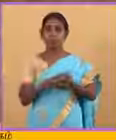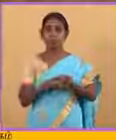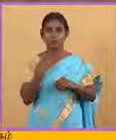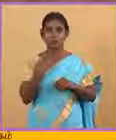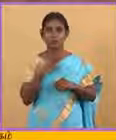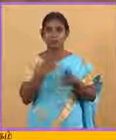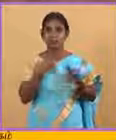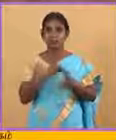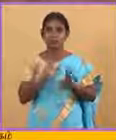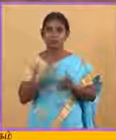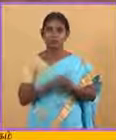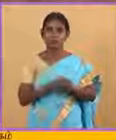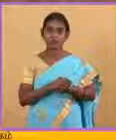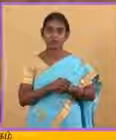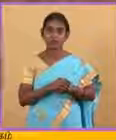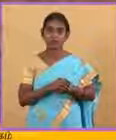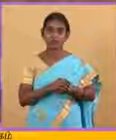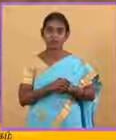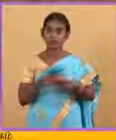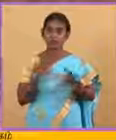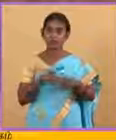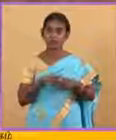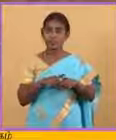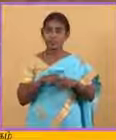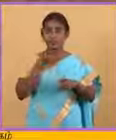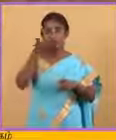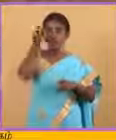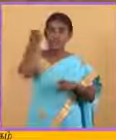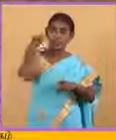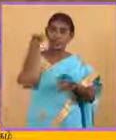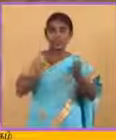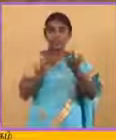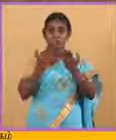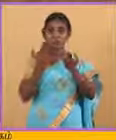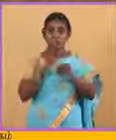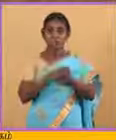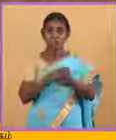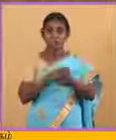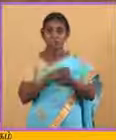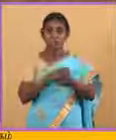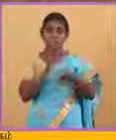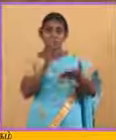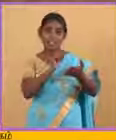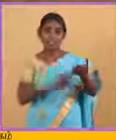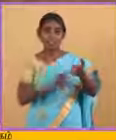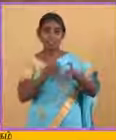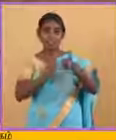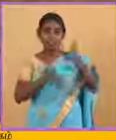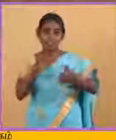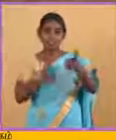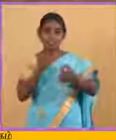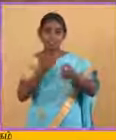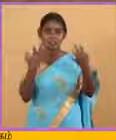உதாரணம் சொல்கிறேன். அதாவது நாம் முன்னாடி பள்ளிக்கூடத்தில் என்ன செய்வோம், கட்டுரை போட்டி பேச்சு போட்டினா ஓடி போய் எங்கே